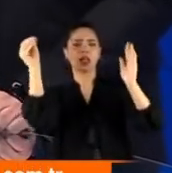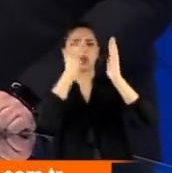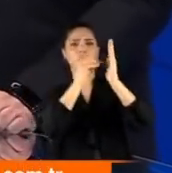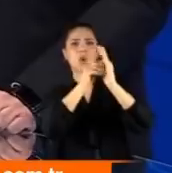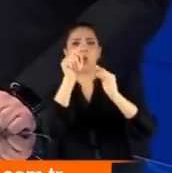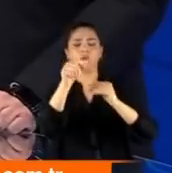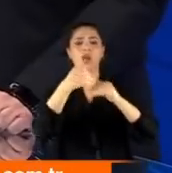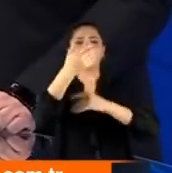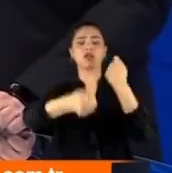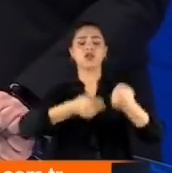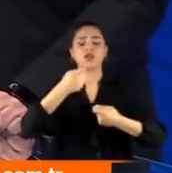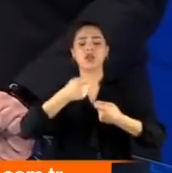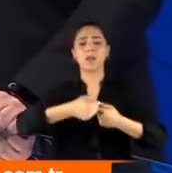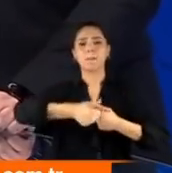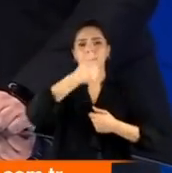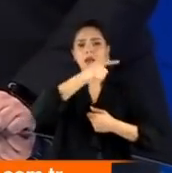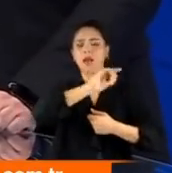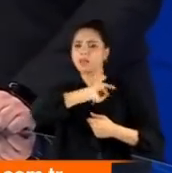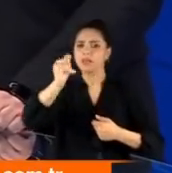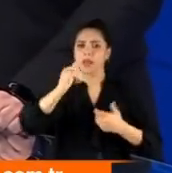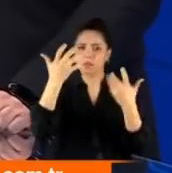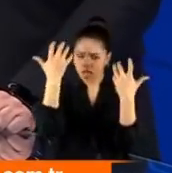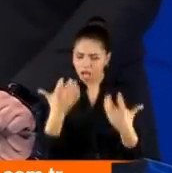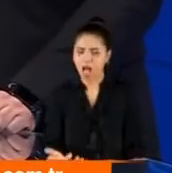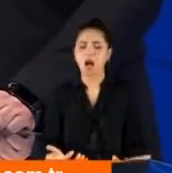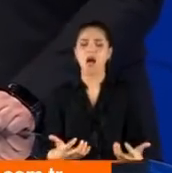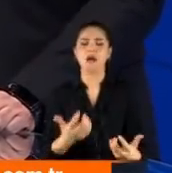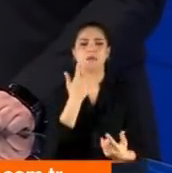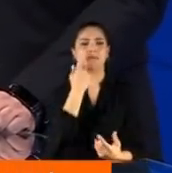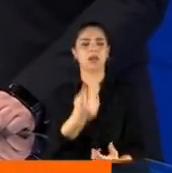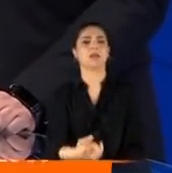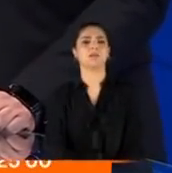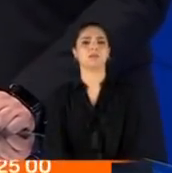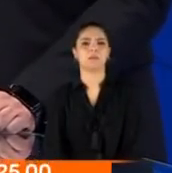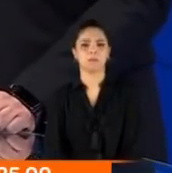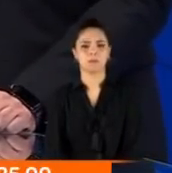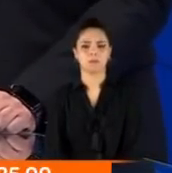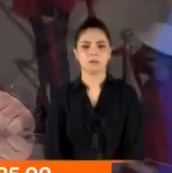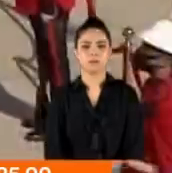Ve tabii dışişlerinin tepkisi, yine sert kelimesini kullanacağız, çok sert oldu.